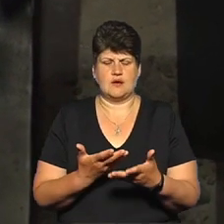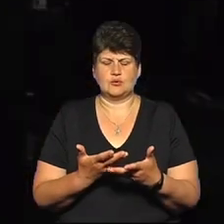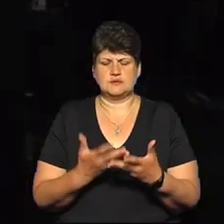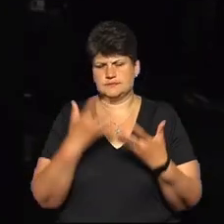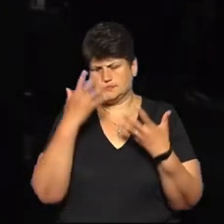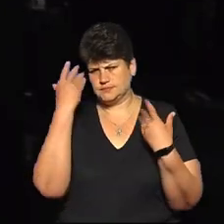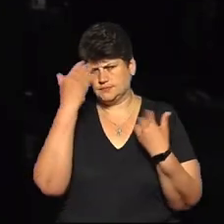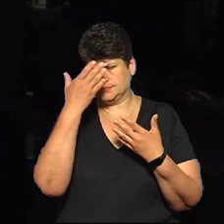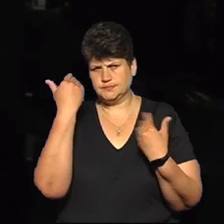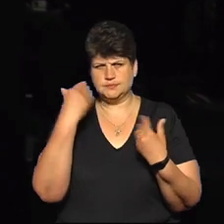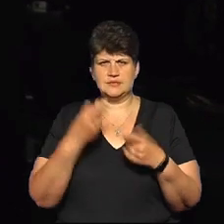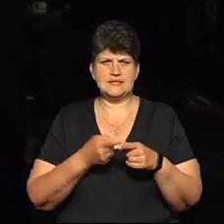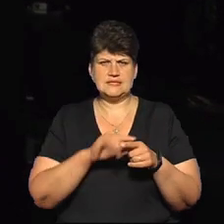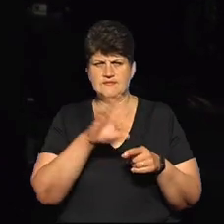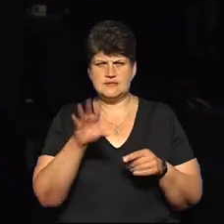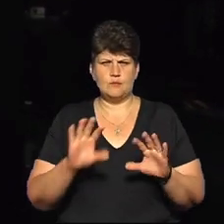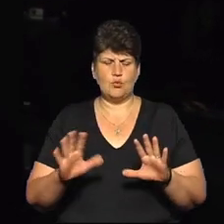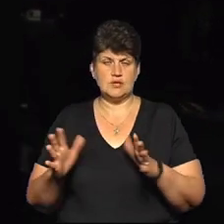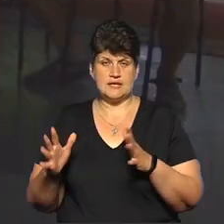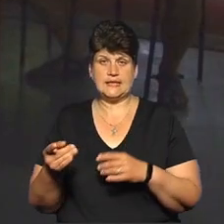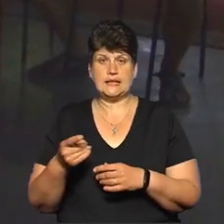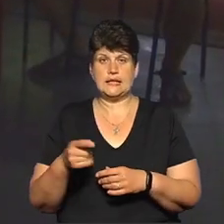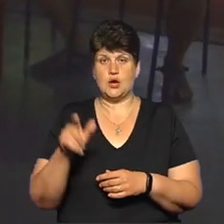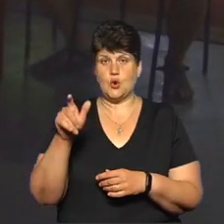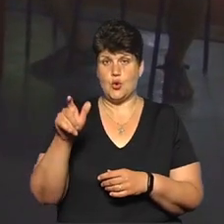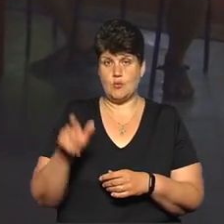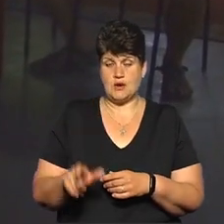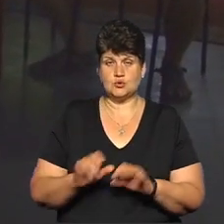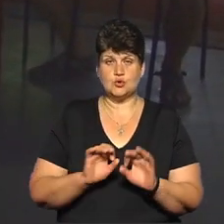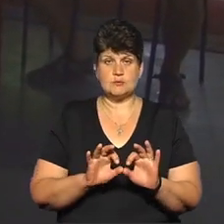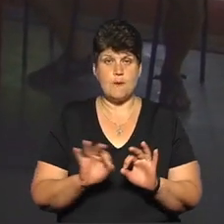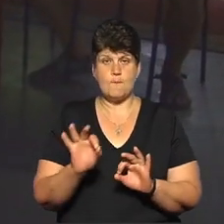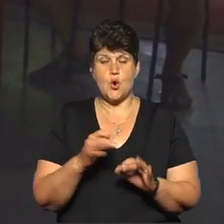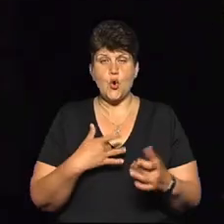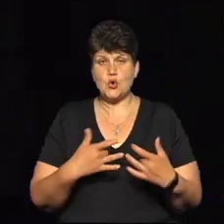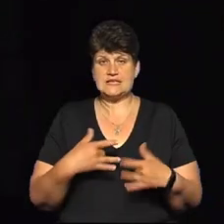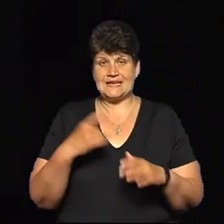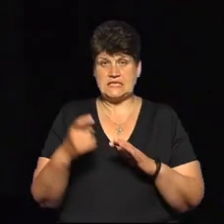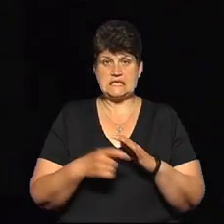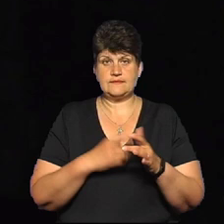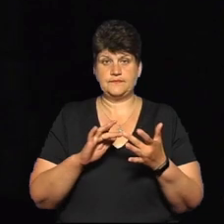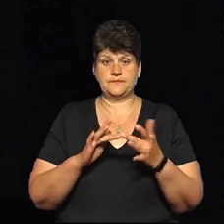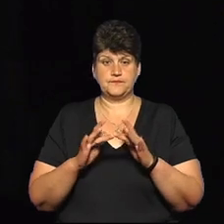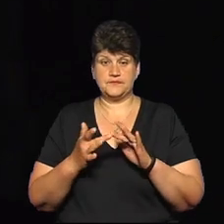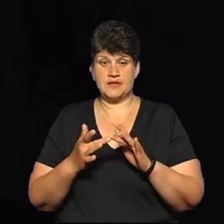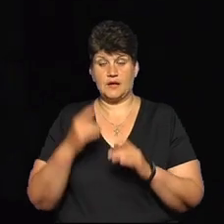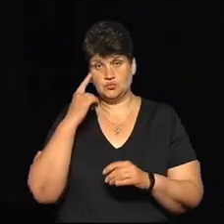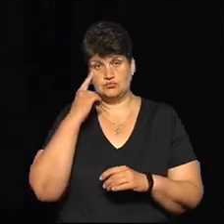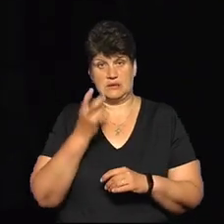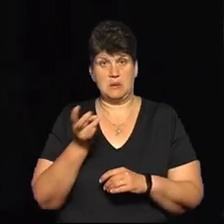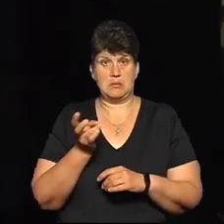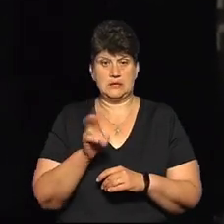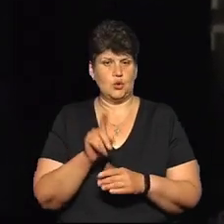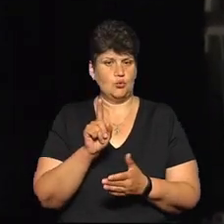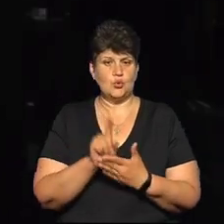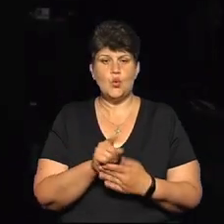цих подій. Тернополянин Олександр Першин розповів, про концерт дізнався в соцмережах. І думаю, треба прийти обов'язково, бо дуже люблю піаніно